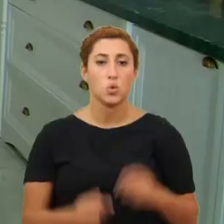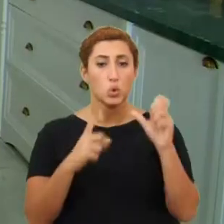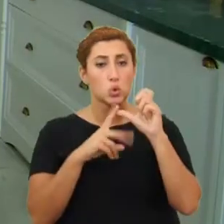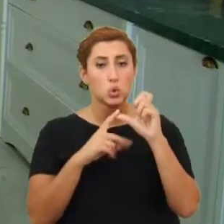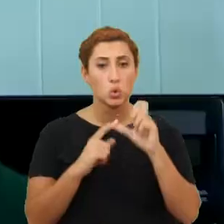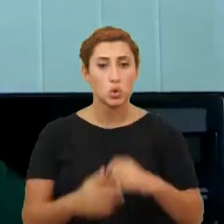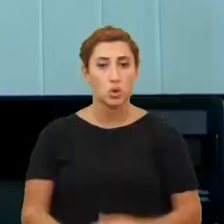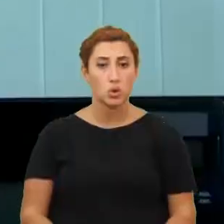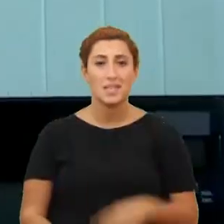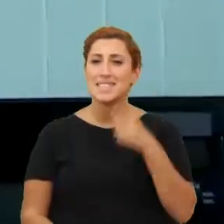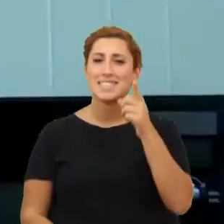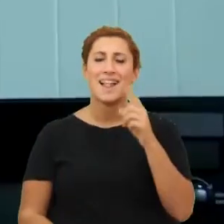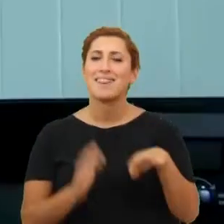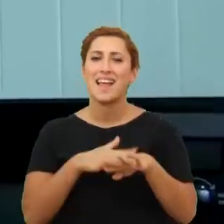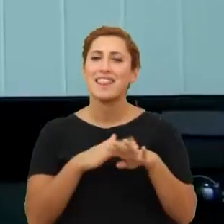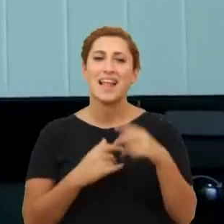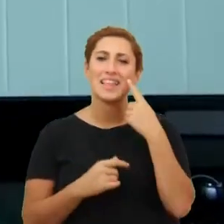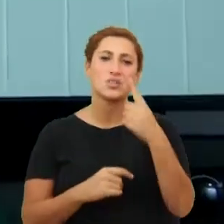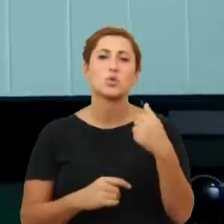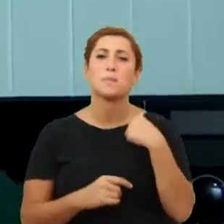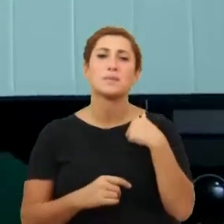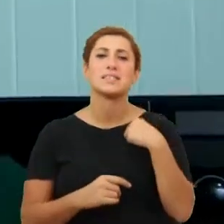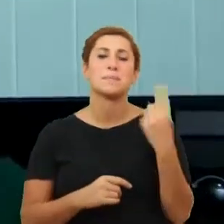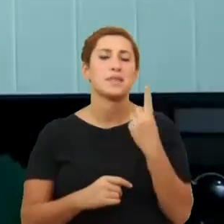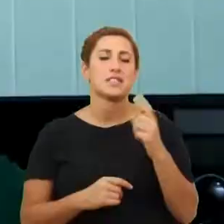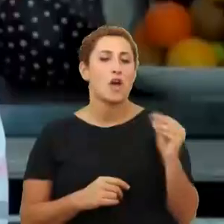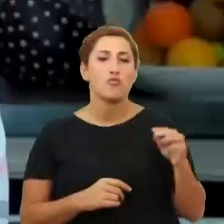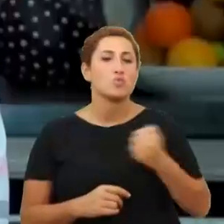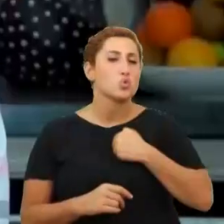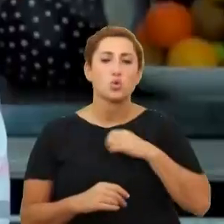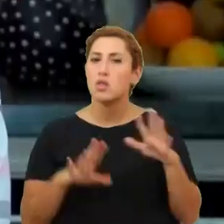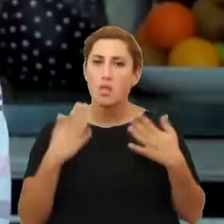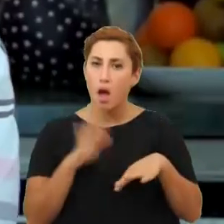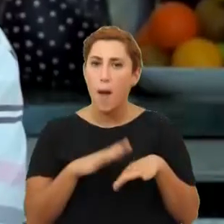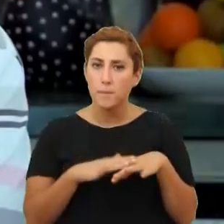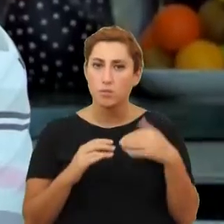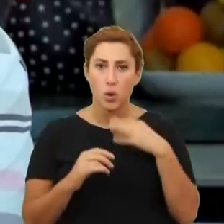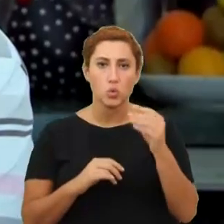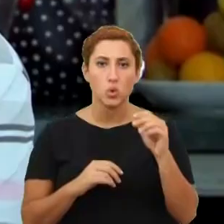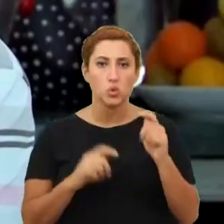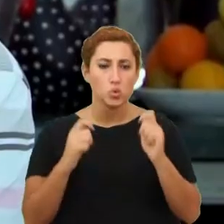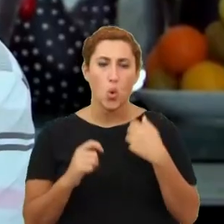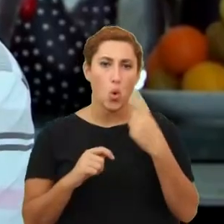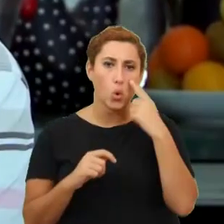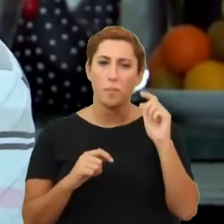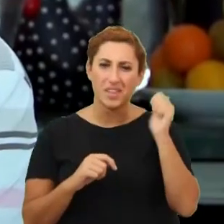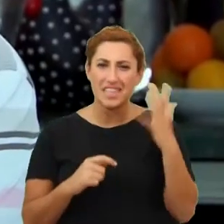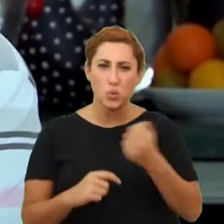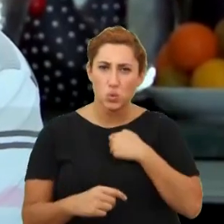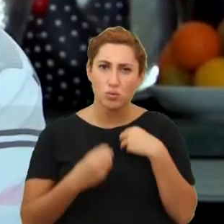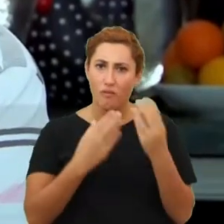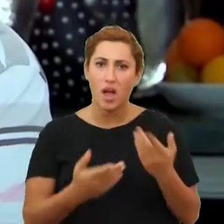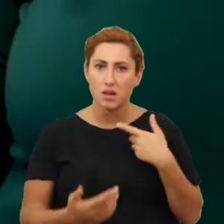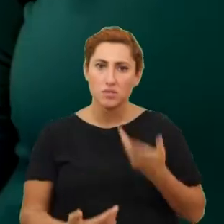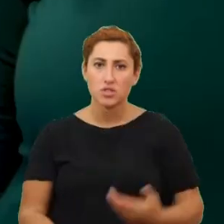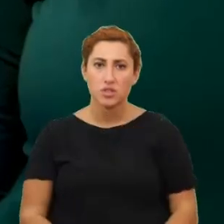Şükrü, sen neden izliyorsun bizim biricik yavrumuzu? Ne yapmışım ya? Ben çocuğu zor görüyorum. Ne zaman, ne ara izmişim